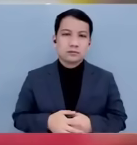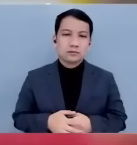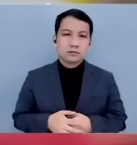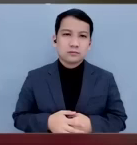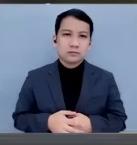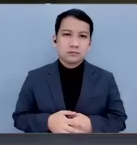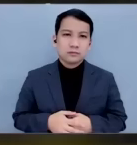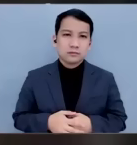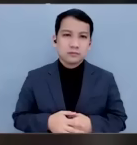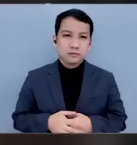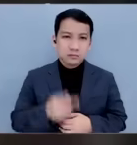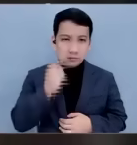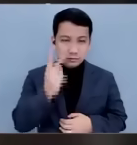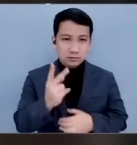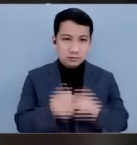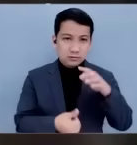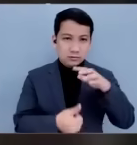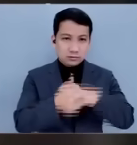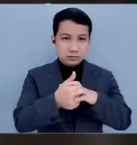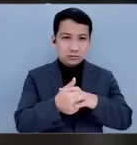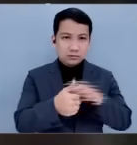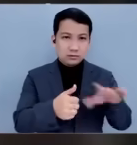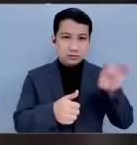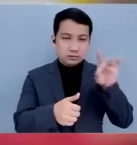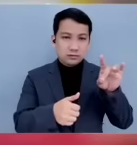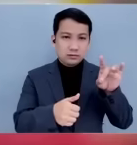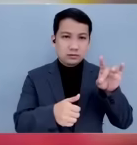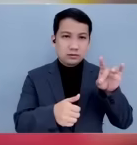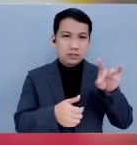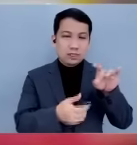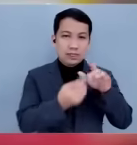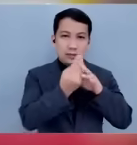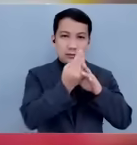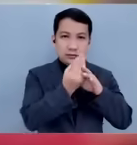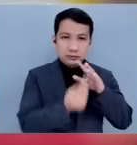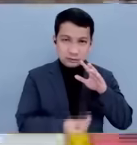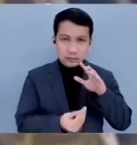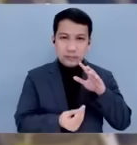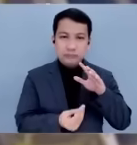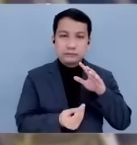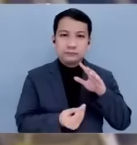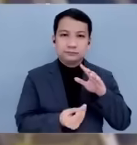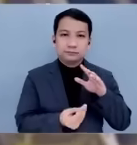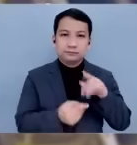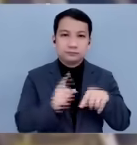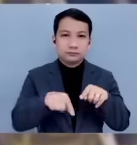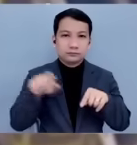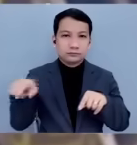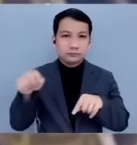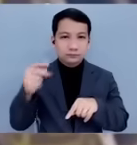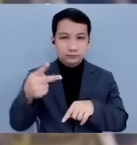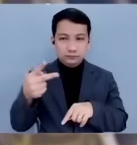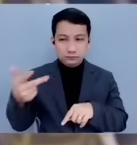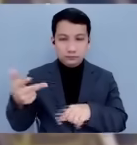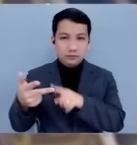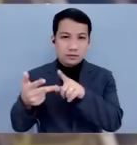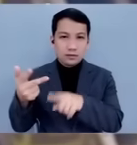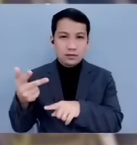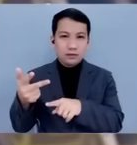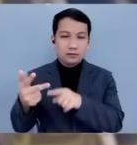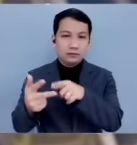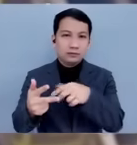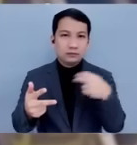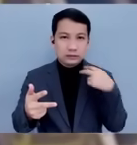Makikitang meron namang napiling numero ang unang machine. Pero bumaba rin ito, di gaya ng ikalawa at ikatlong machine na natrap ang bola